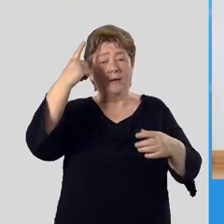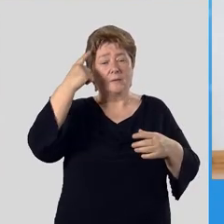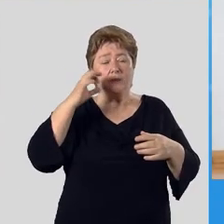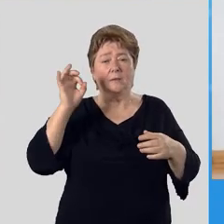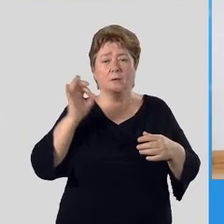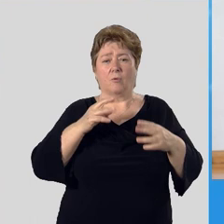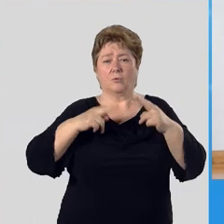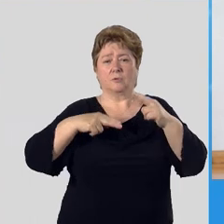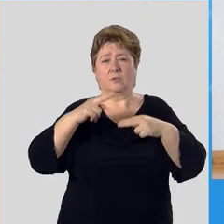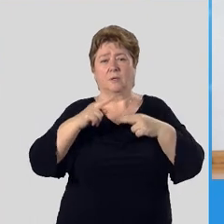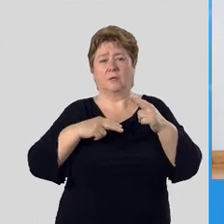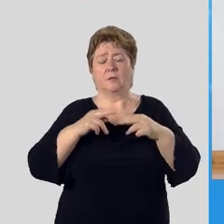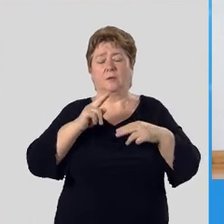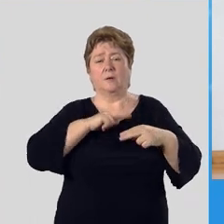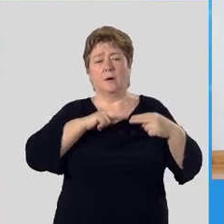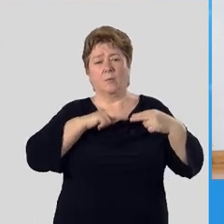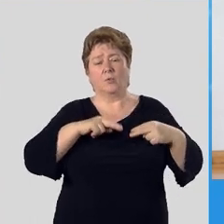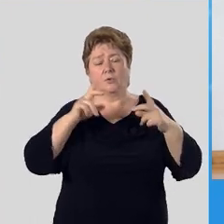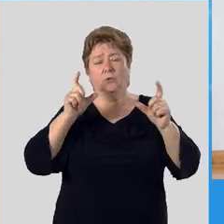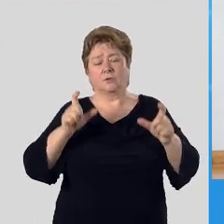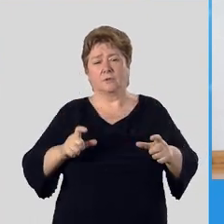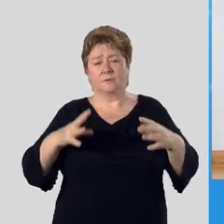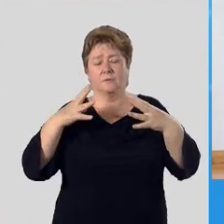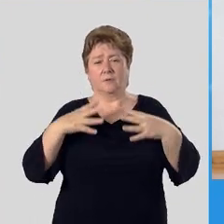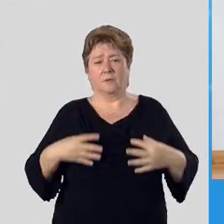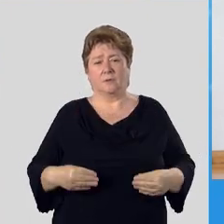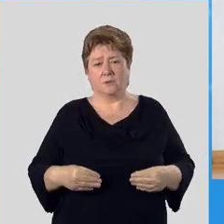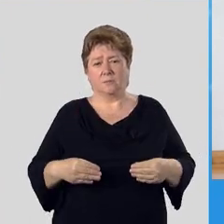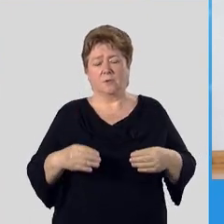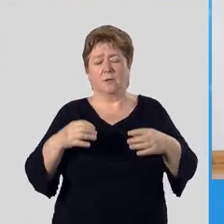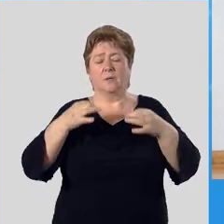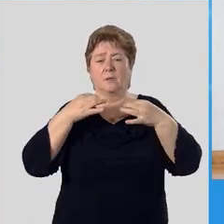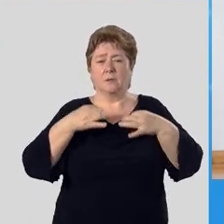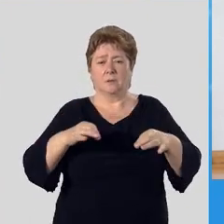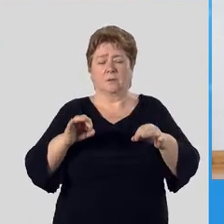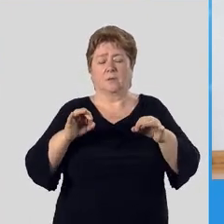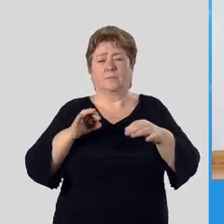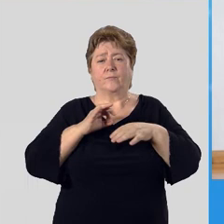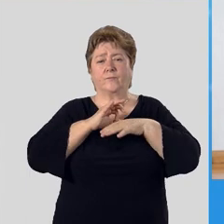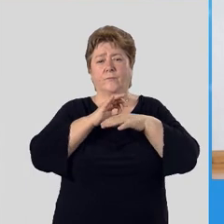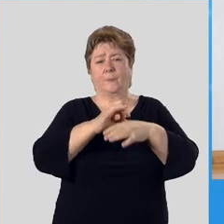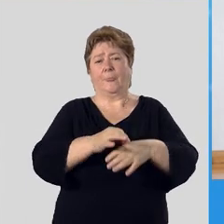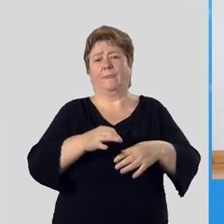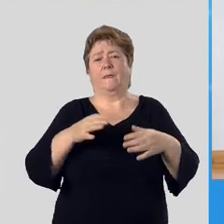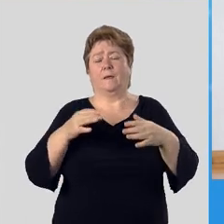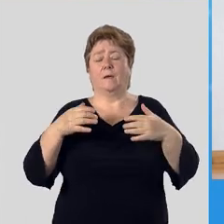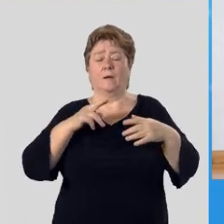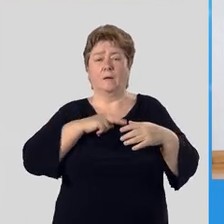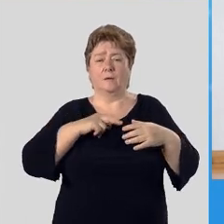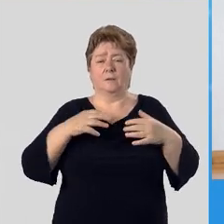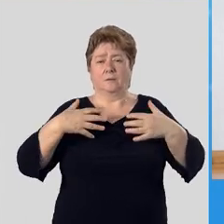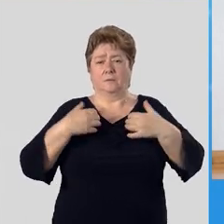Знания о строении и функциях человеческого организма позволяют вести здоровый образ